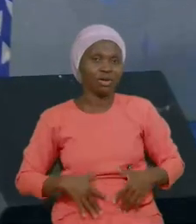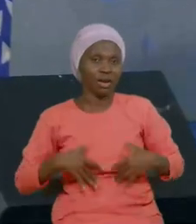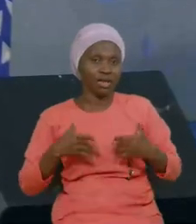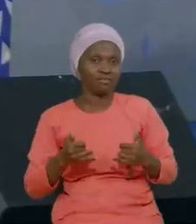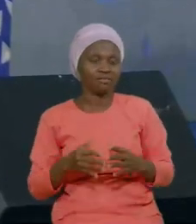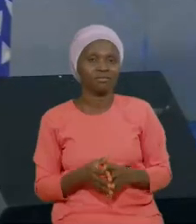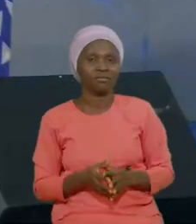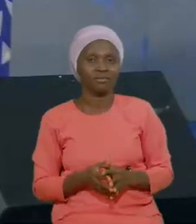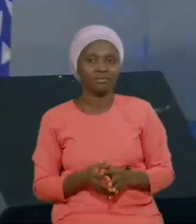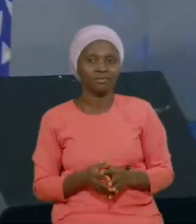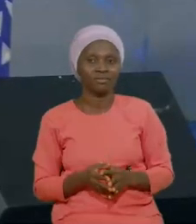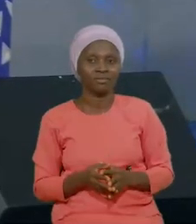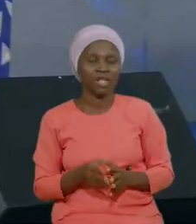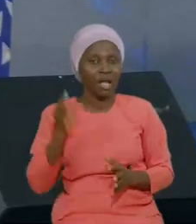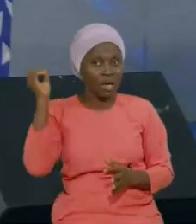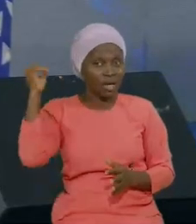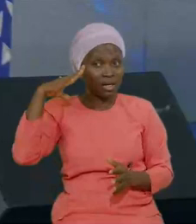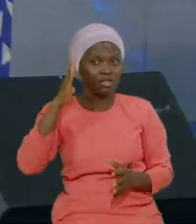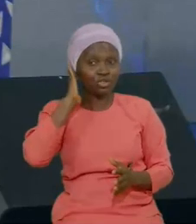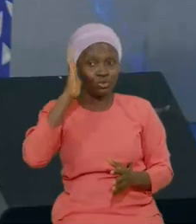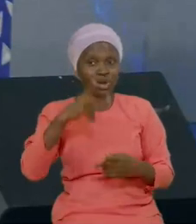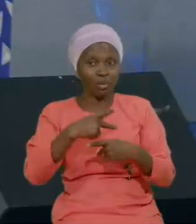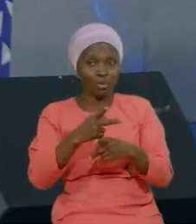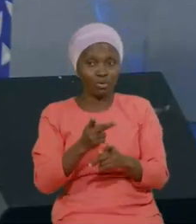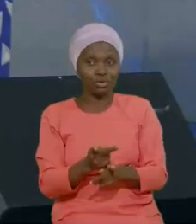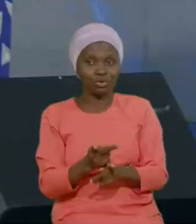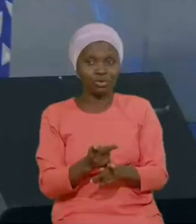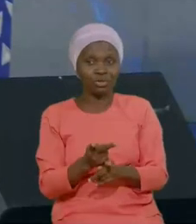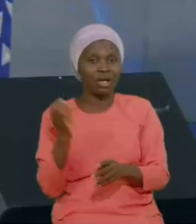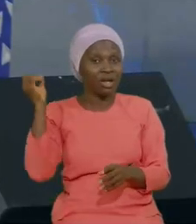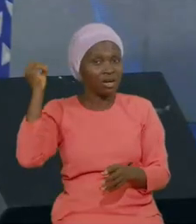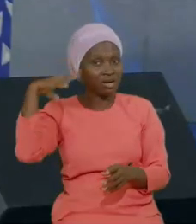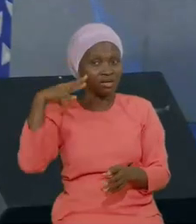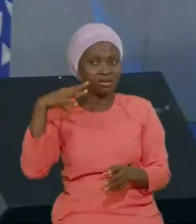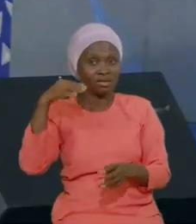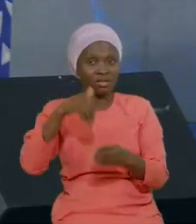La grâce va produire, écoute ceci, la grâce dans ta vie.